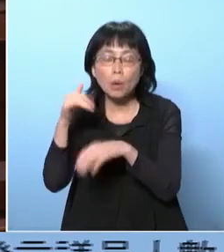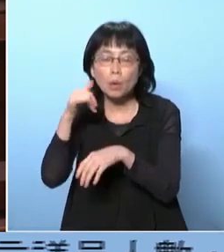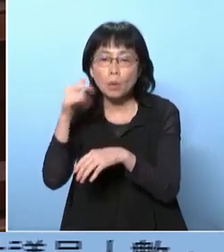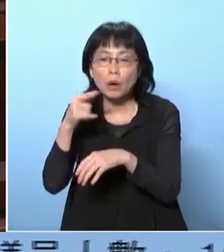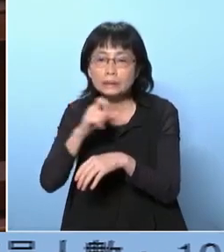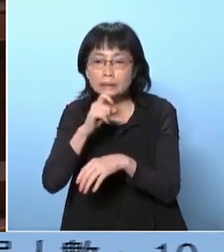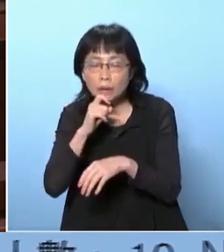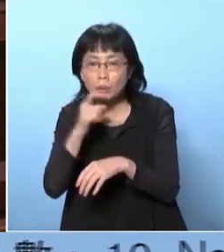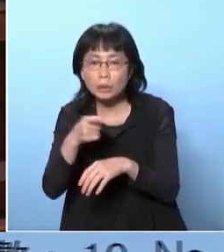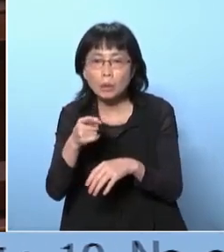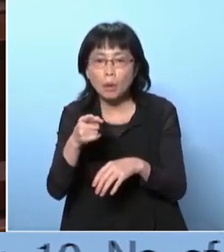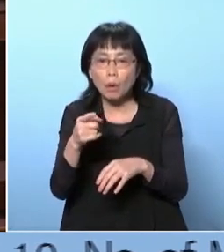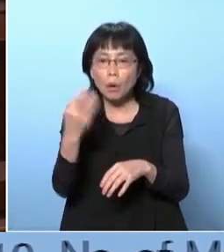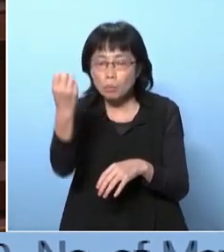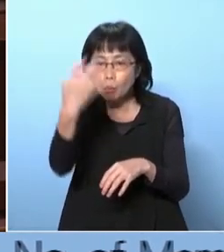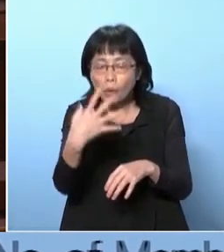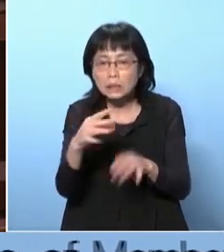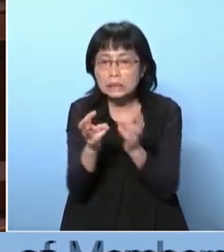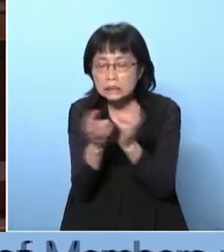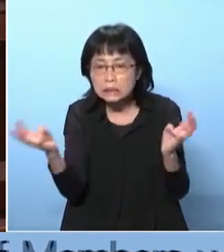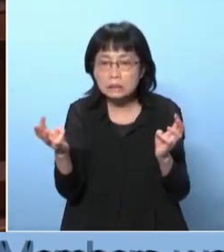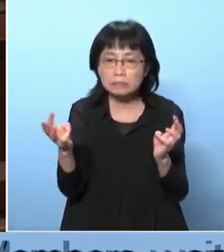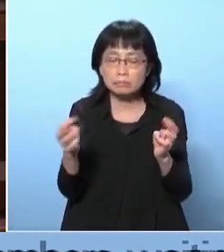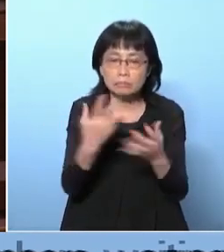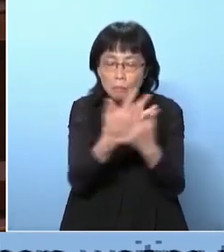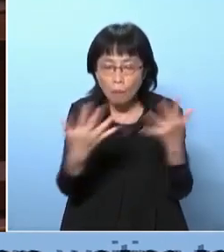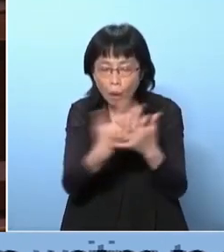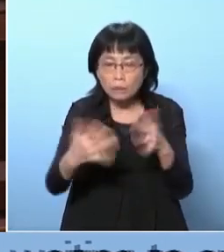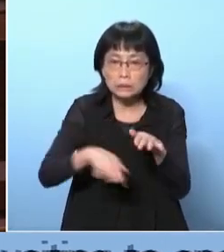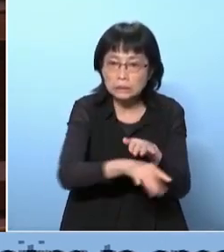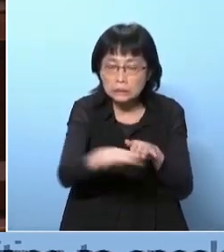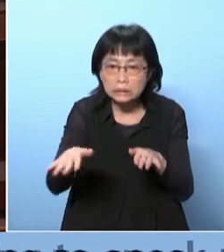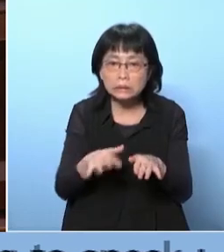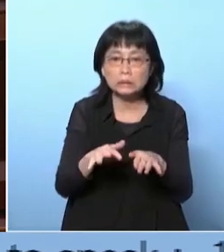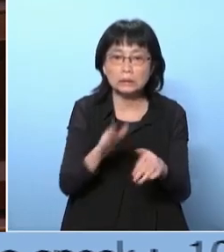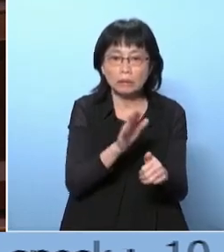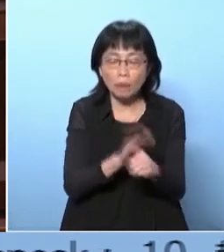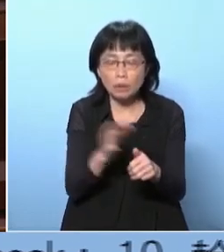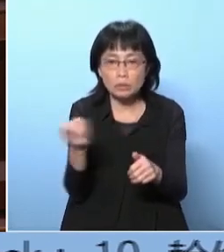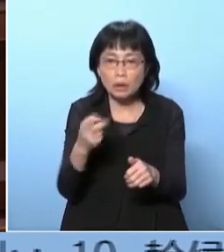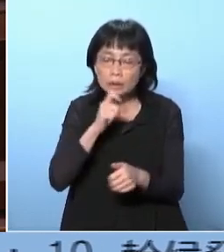纖網絡至偏遠地區鄉村資助計劃，同埋籌備透過資助加